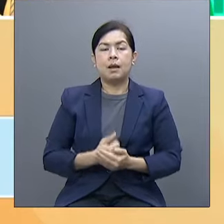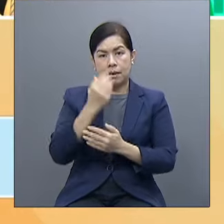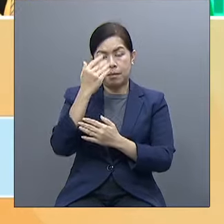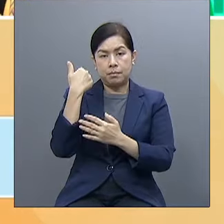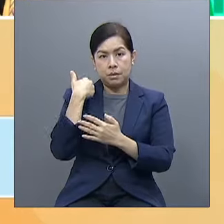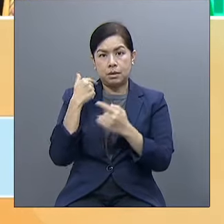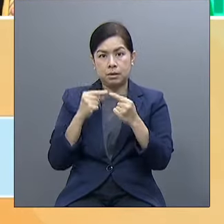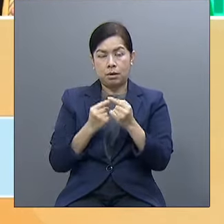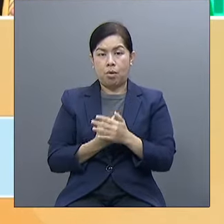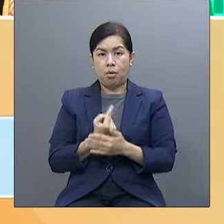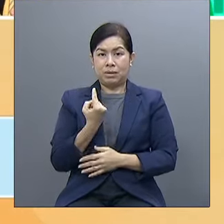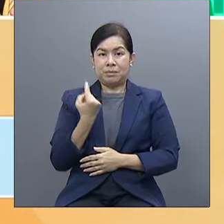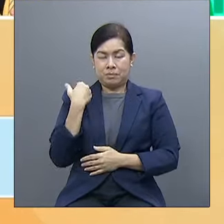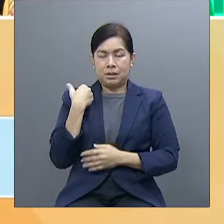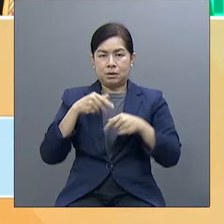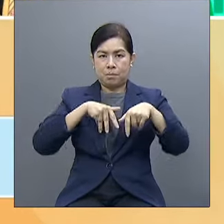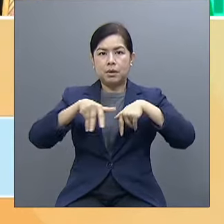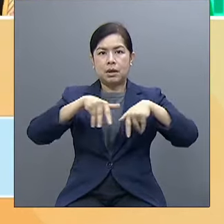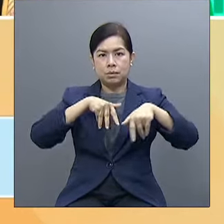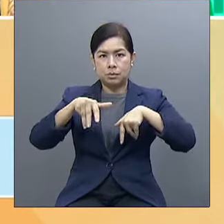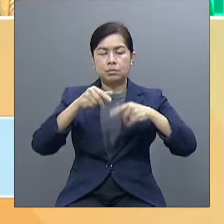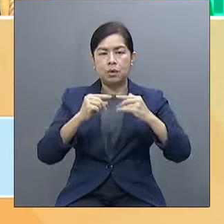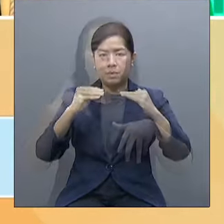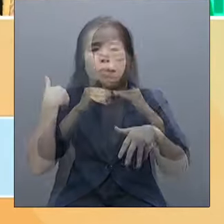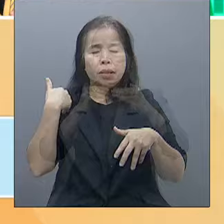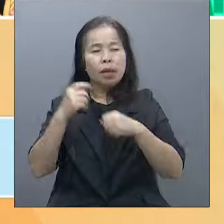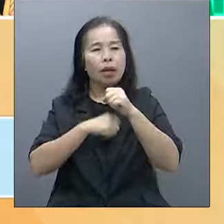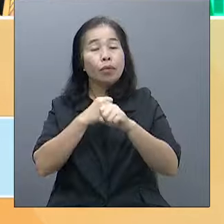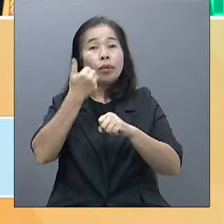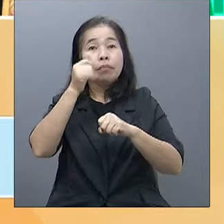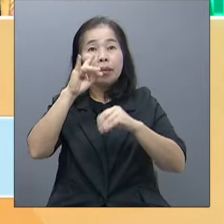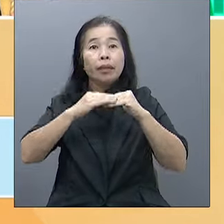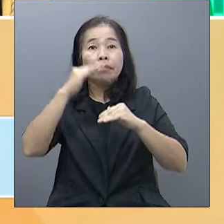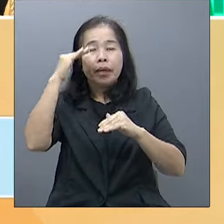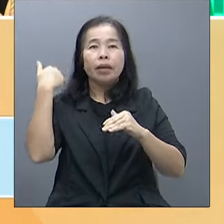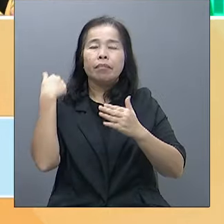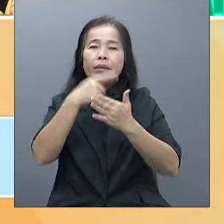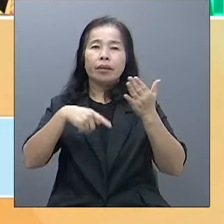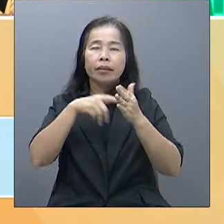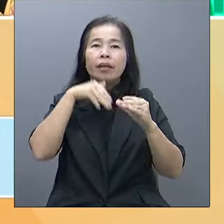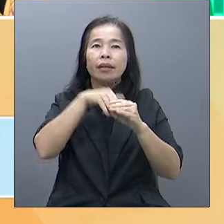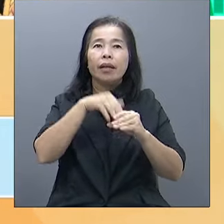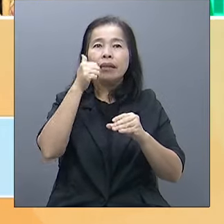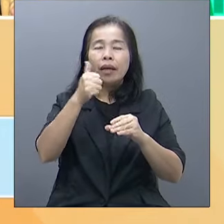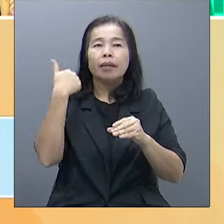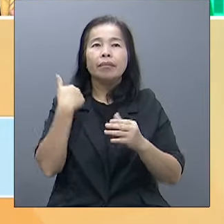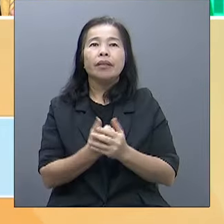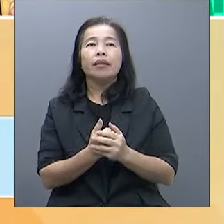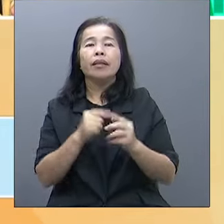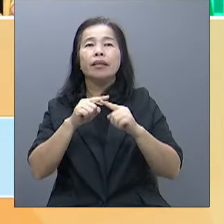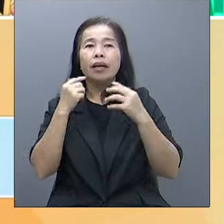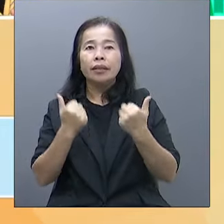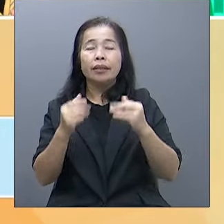เดียวน ะ มีประชากรนะมีสิทธิการเลือกตั้งประมาณ 90,000 คนประชากรแฝงประมาณ 300,000 คนนะครับแล้วก็ที่สำคัญที่สุด